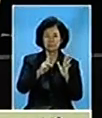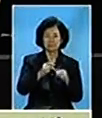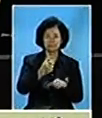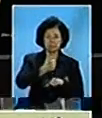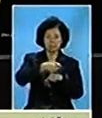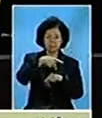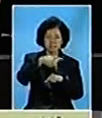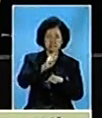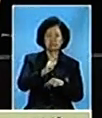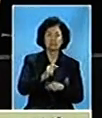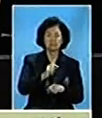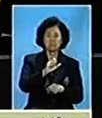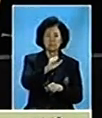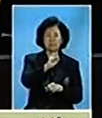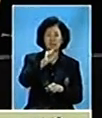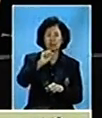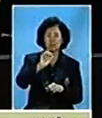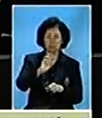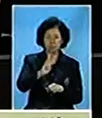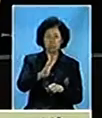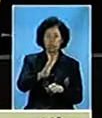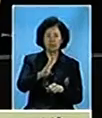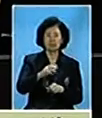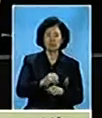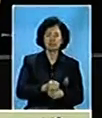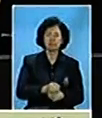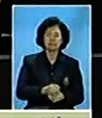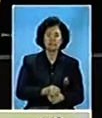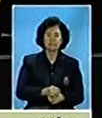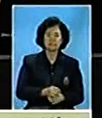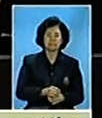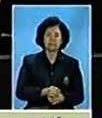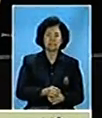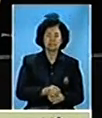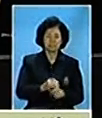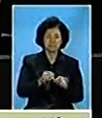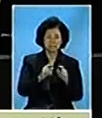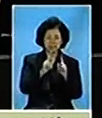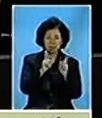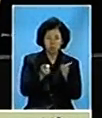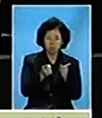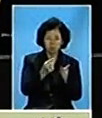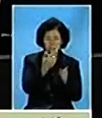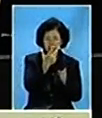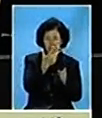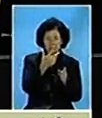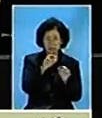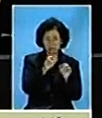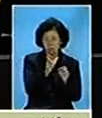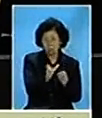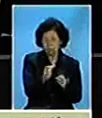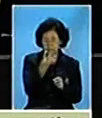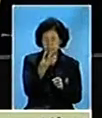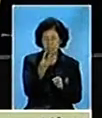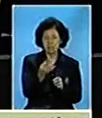พกับผมพลเอกสุรศักดิ์ศรีรุ่นสมาชิกวุฒิสภาท่านประธานครับสำหรับวรรค4นี่นะฮะท่านกรรมาธิการได้เพิ่มเติมเ